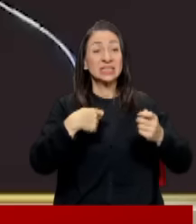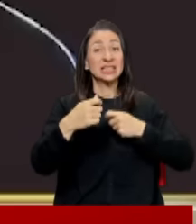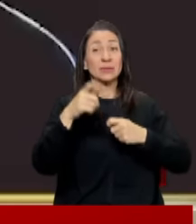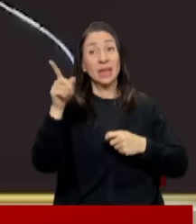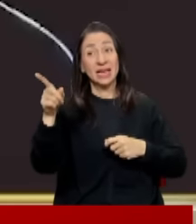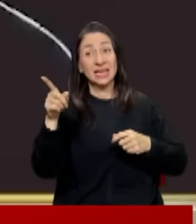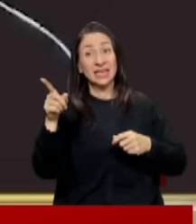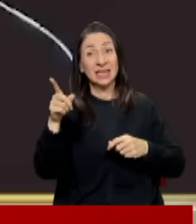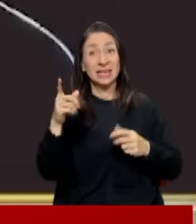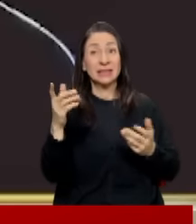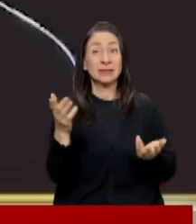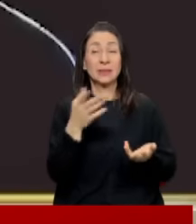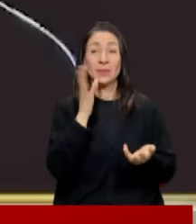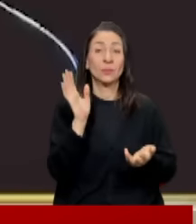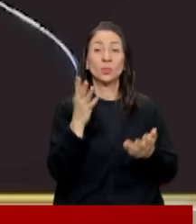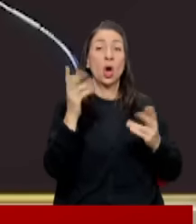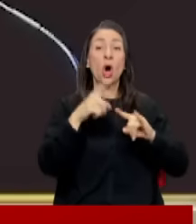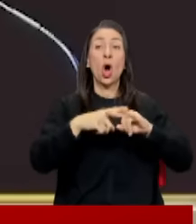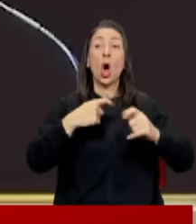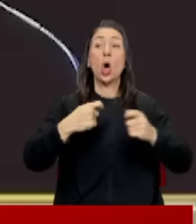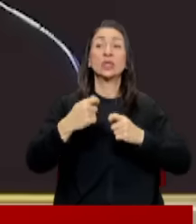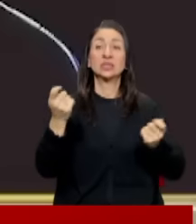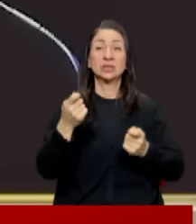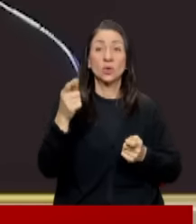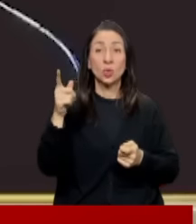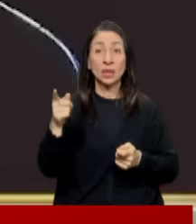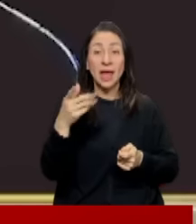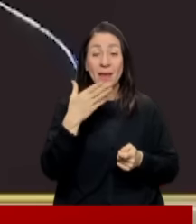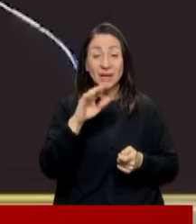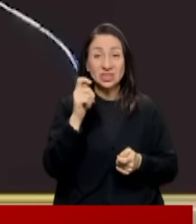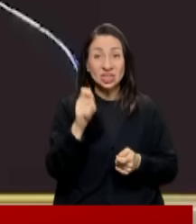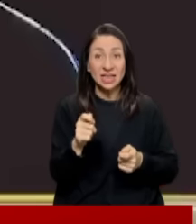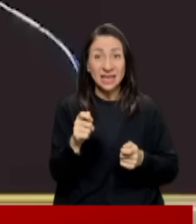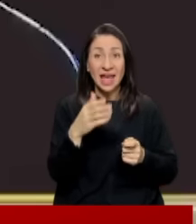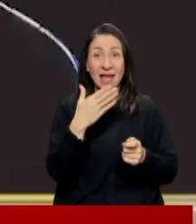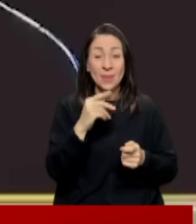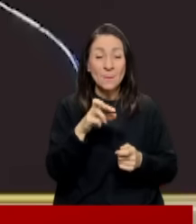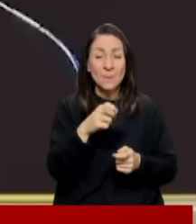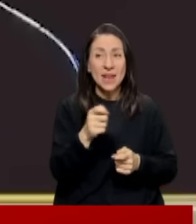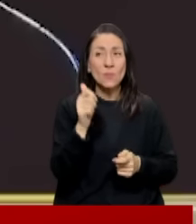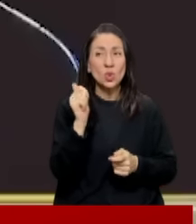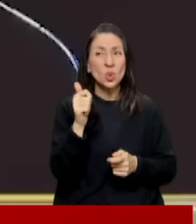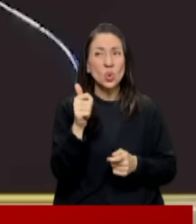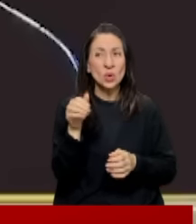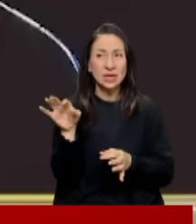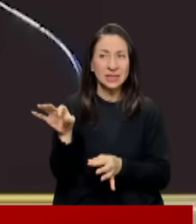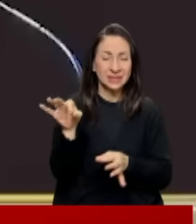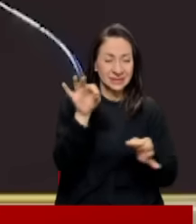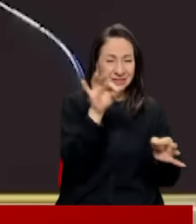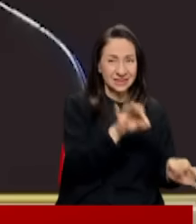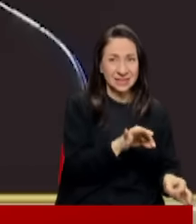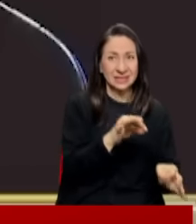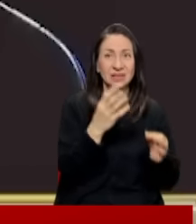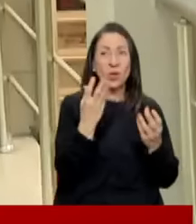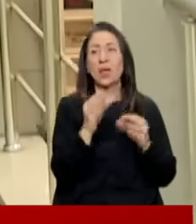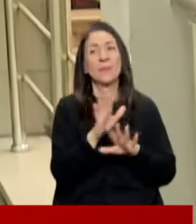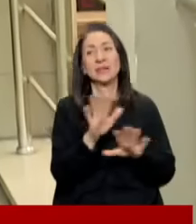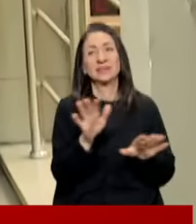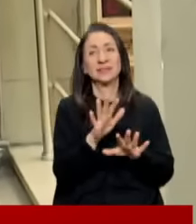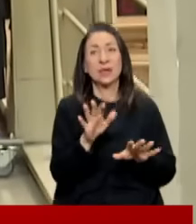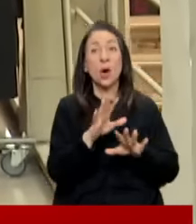işletmelerdeki ne holdingde çalışan onun emeklilik şartlarını, emeklilik prim gününü geçerli